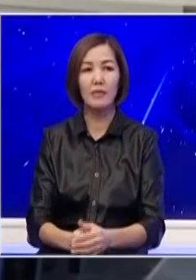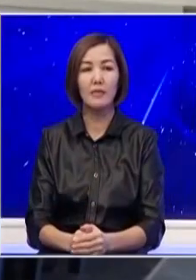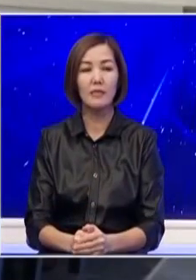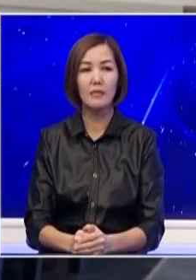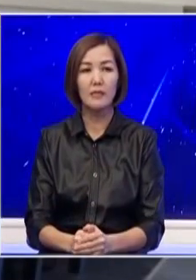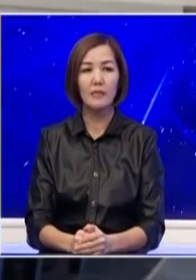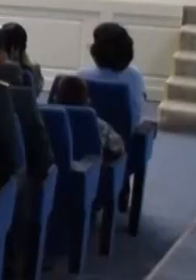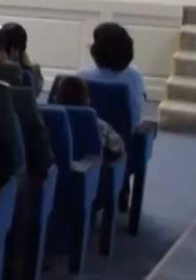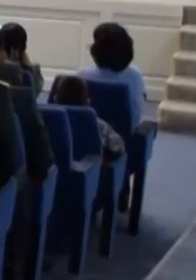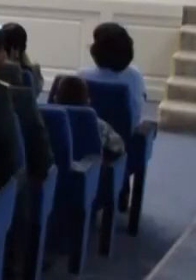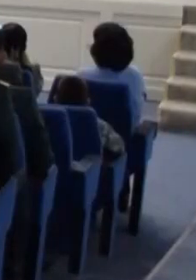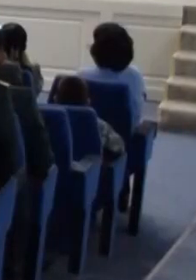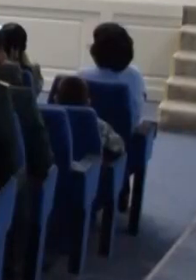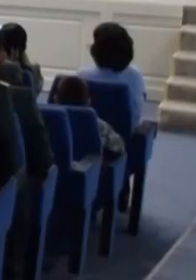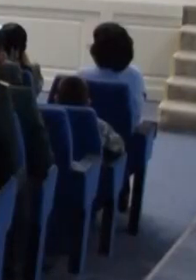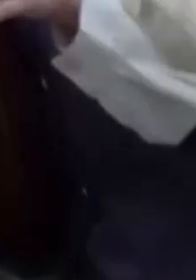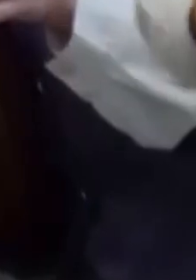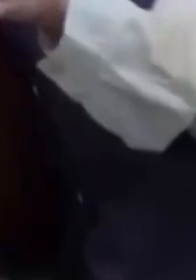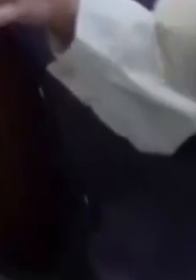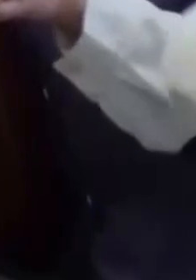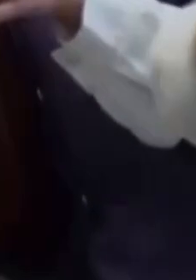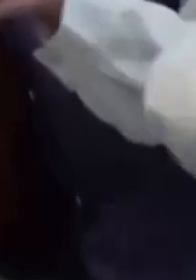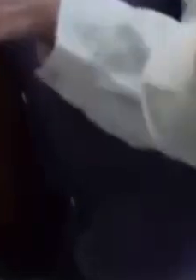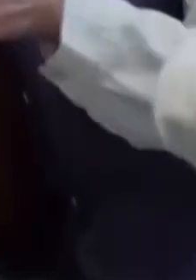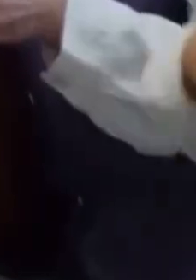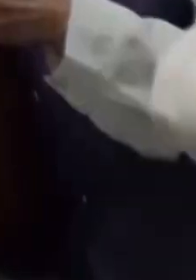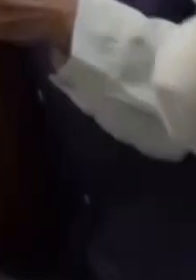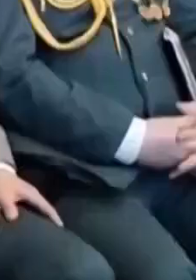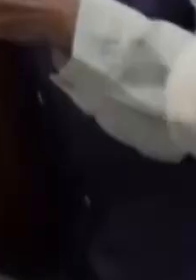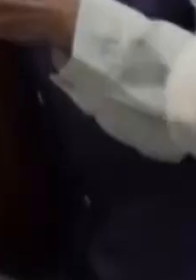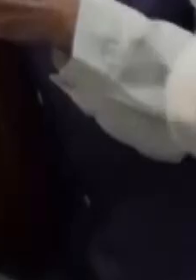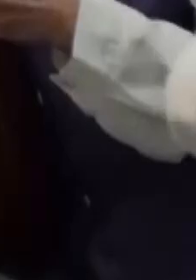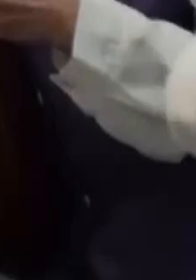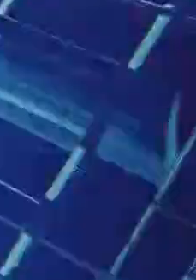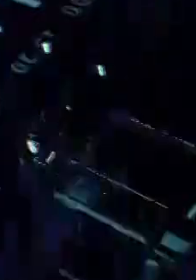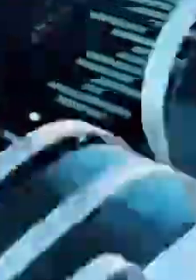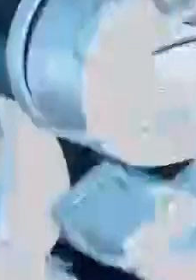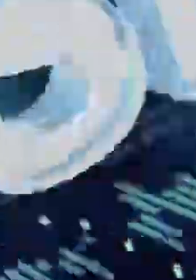Оралқызы, Қазақстан Республикасы қарулы күштері Қонаев гарнизонының баспасөз қызметінің көмегімен.